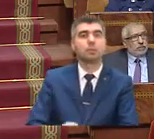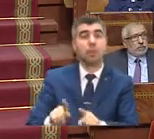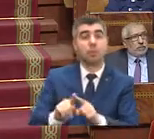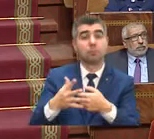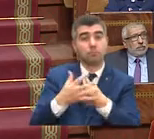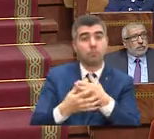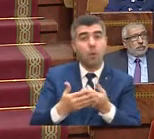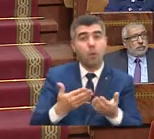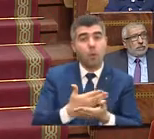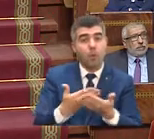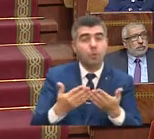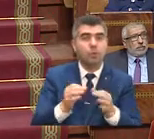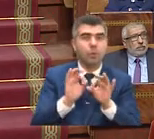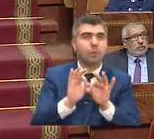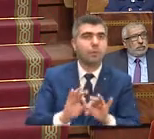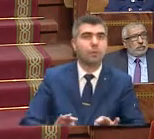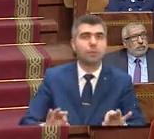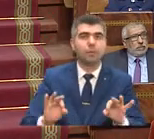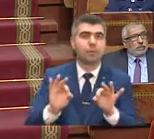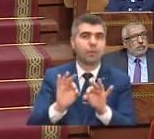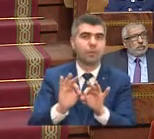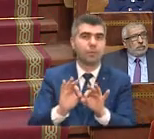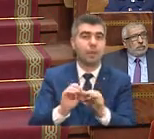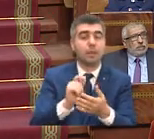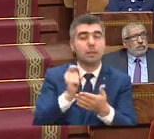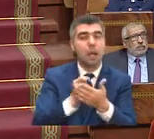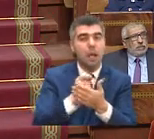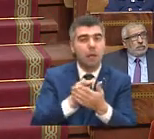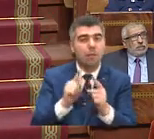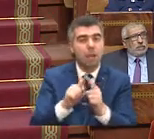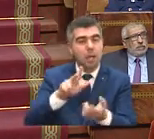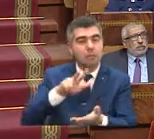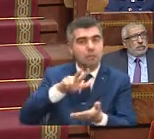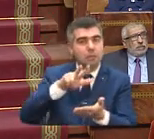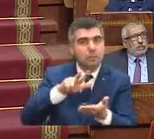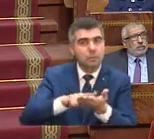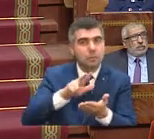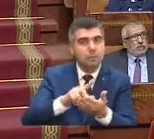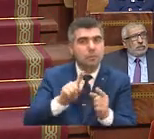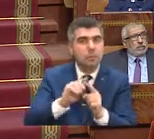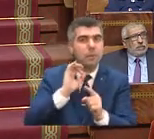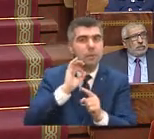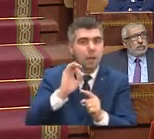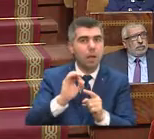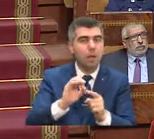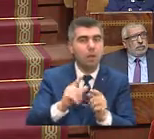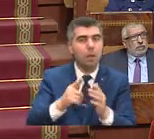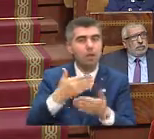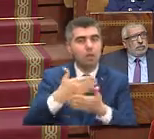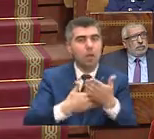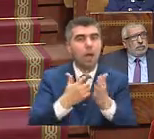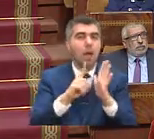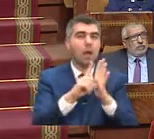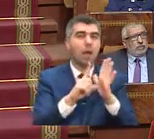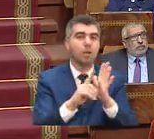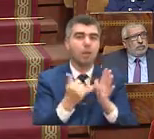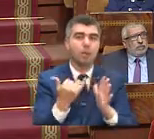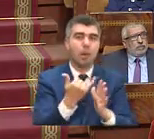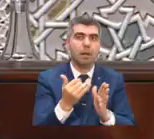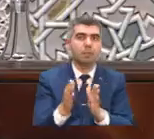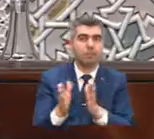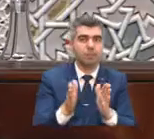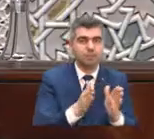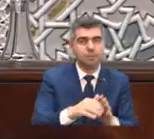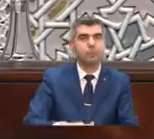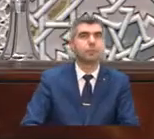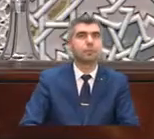تتحصل. لذلك نطالب بتفعيل أو بمقاربة الموضوع بمرسوم. شكرا. كلمة